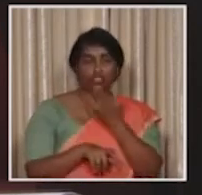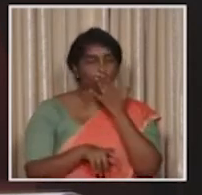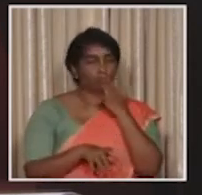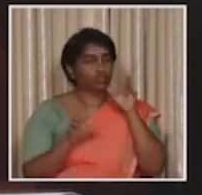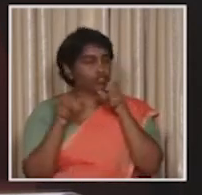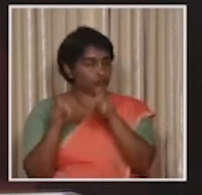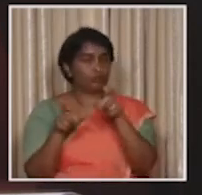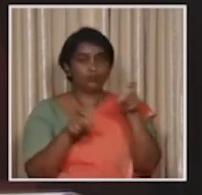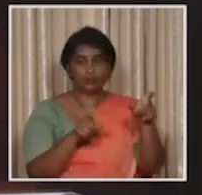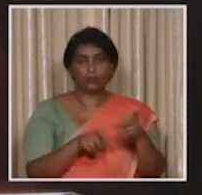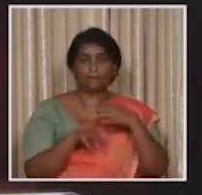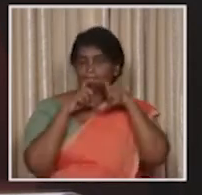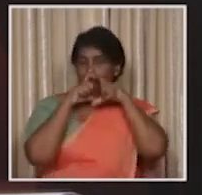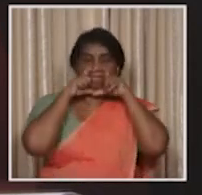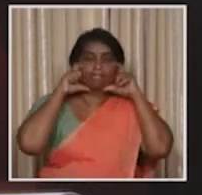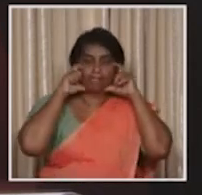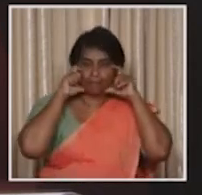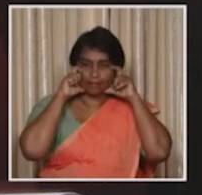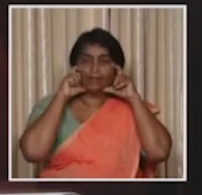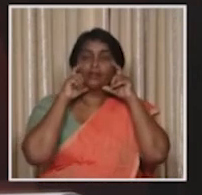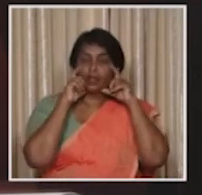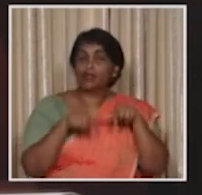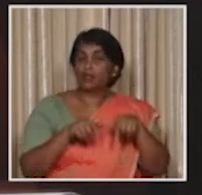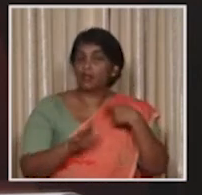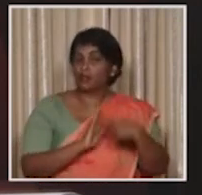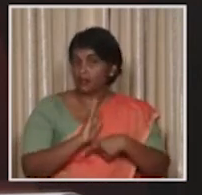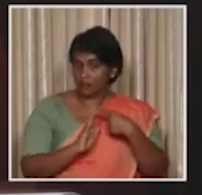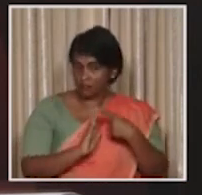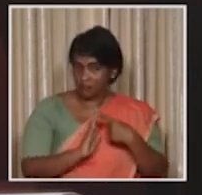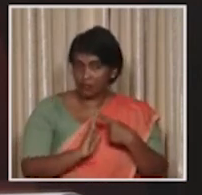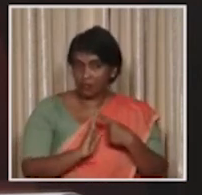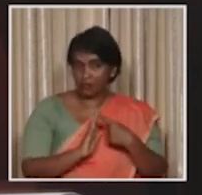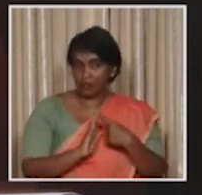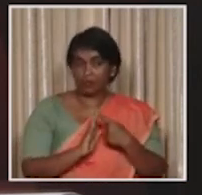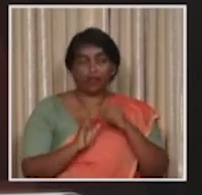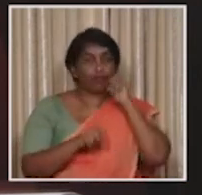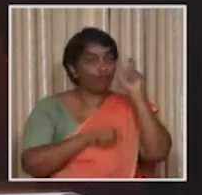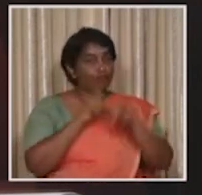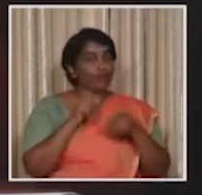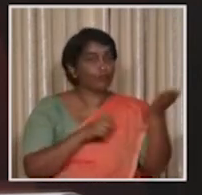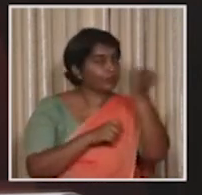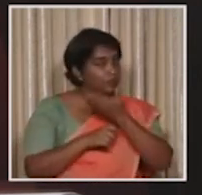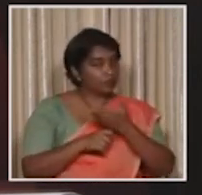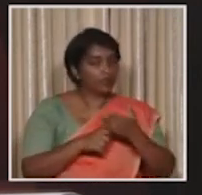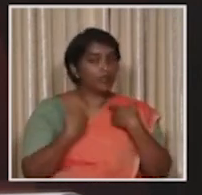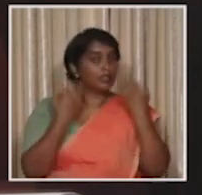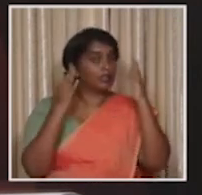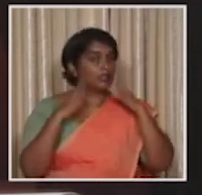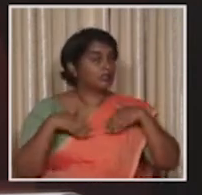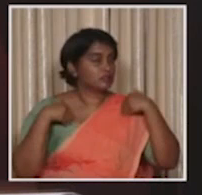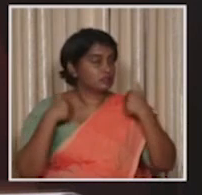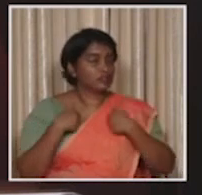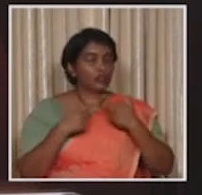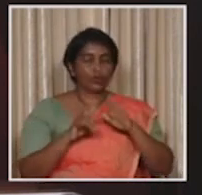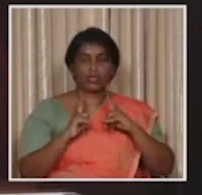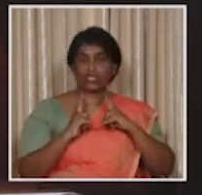වහලා මුඛවාඩම් බැඳලා මේ රටේ පොදු ජනතාව නිදහස් සෞඛ්‍ය සේවෙන්